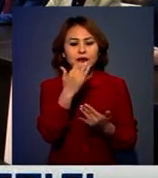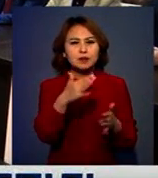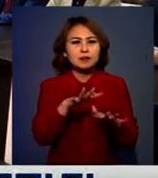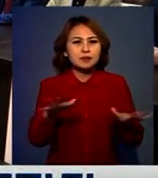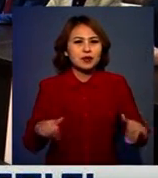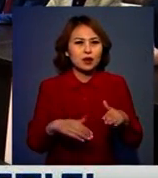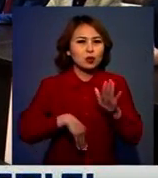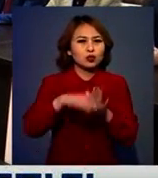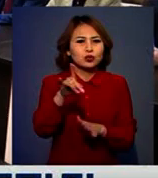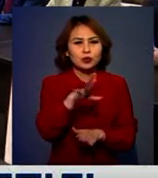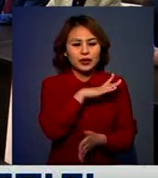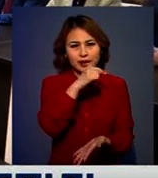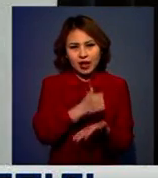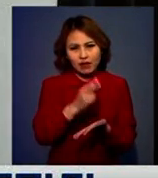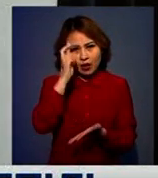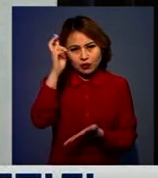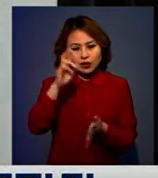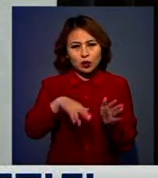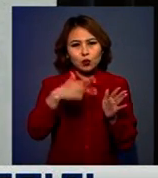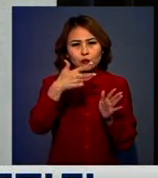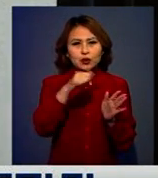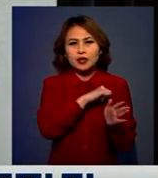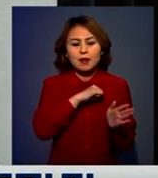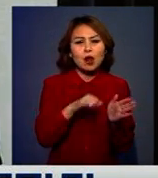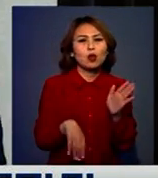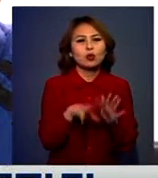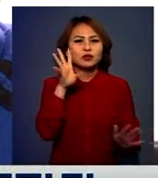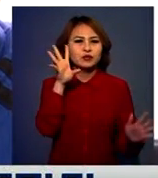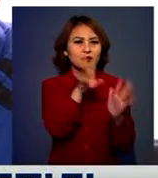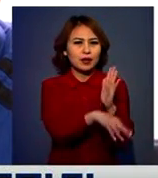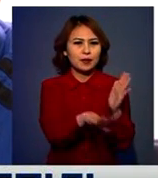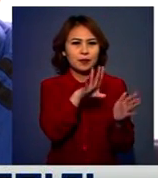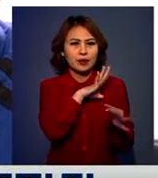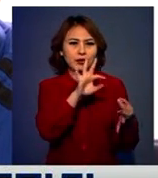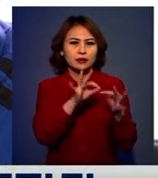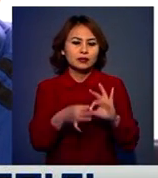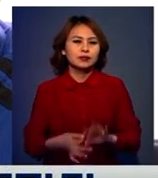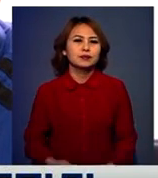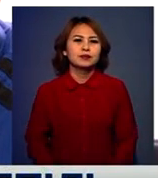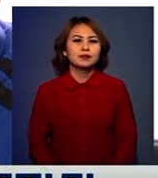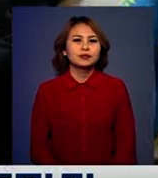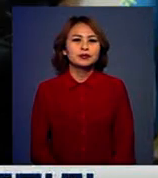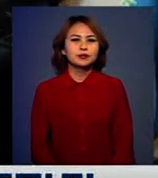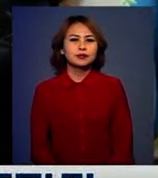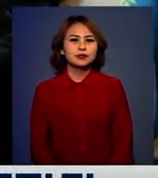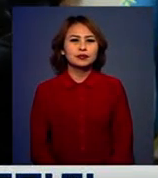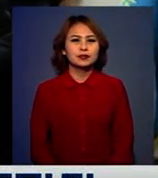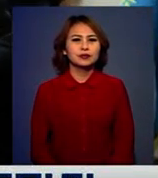биік белестерге бастайтын, елбасы айтқан озық отыздыққа жетелейтін басшы болу тиіс дейді зиялы қауым өкілдері.